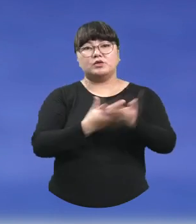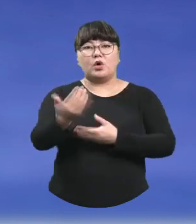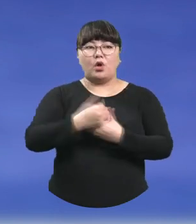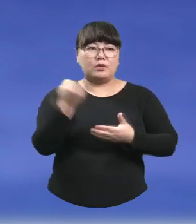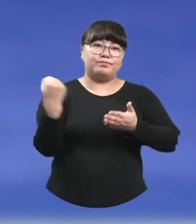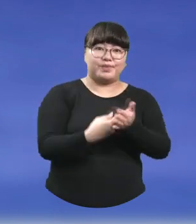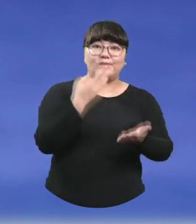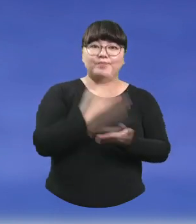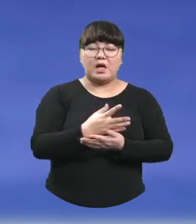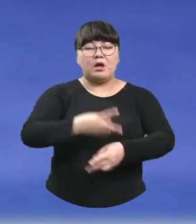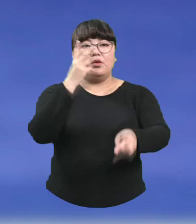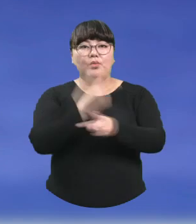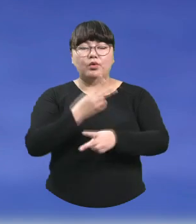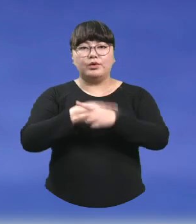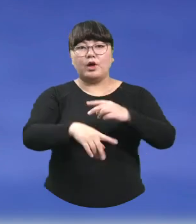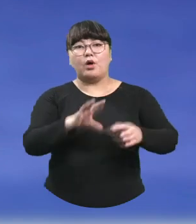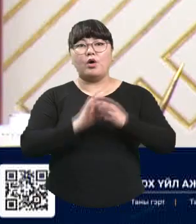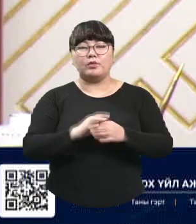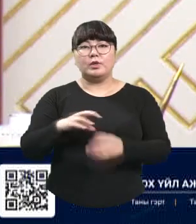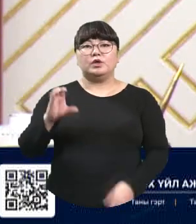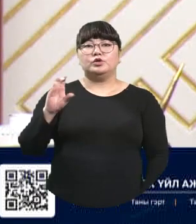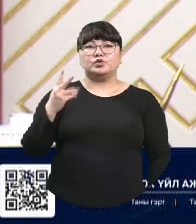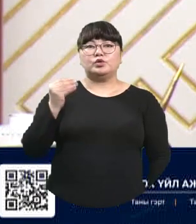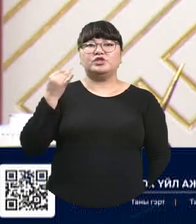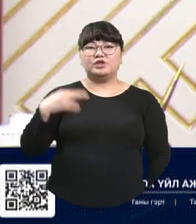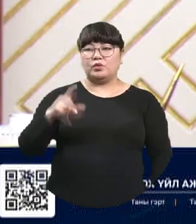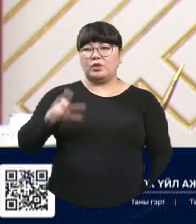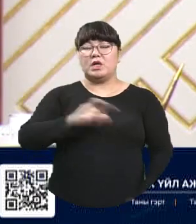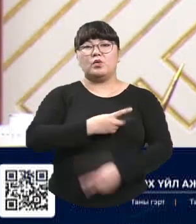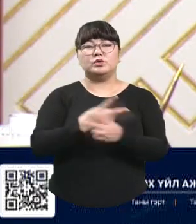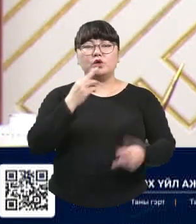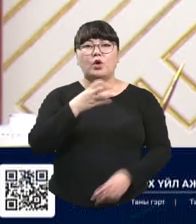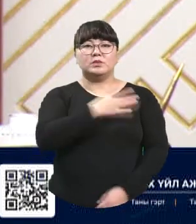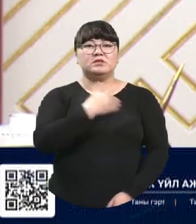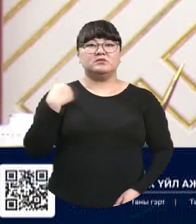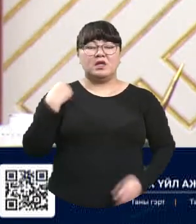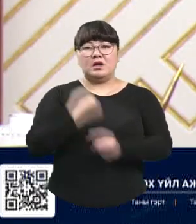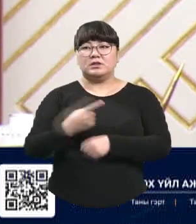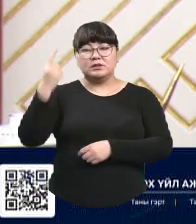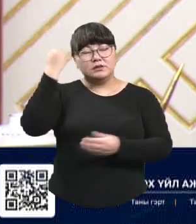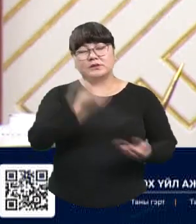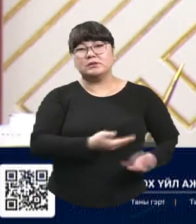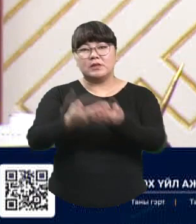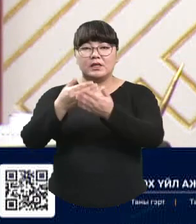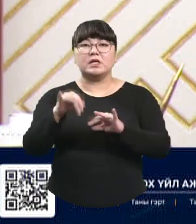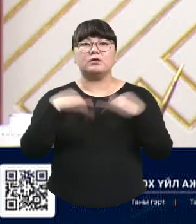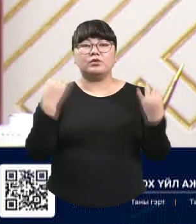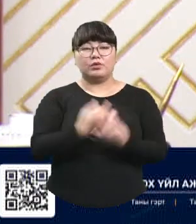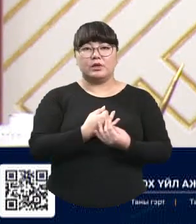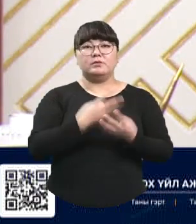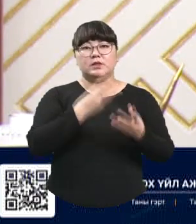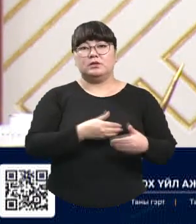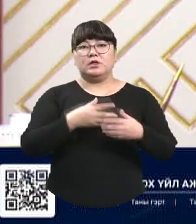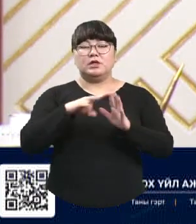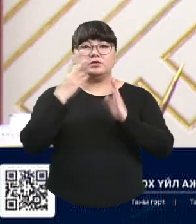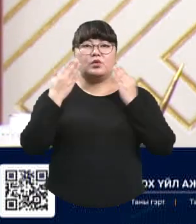заасан байдаг. Холбогдох хууль тогтоомжийг үндэслэн дугрын сүмжийг хүний эрхийн үндэсний комиссийн даргаар томилуулах саналаа улсын хурлын дарга